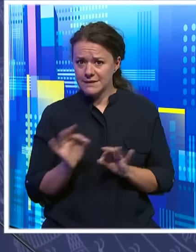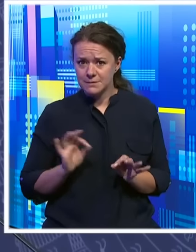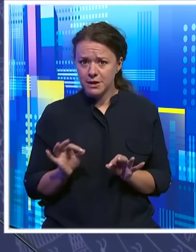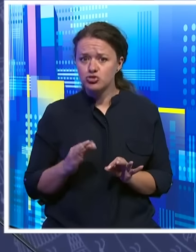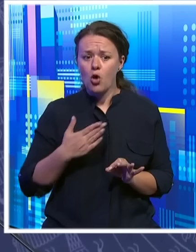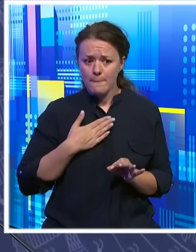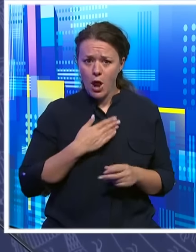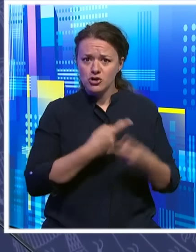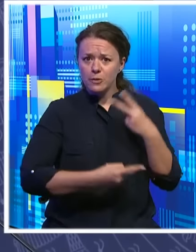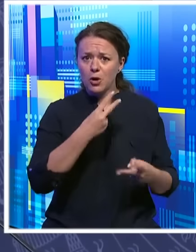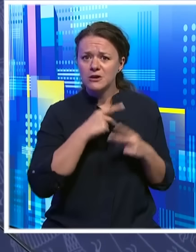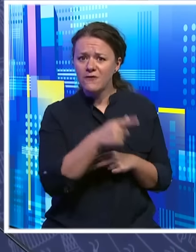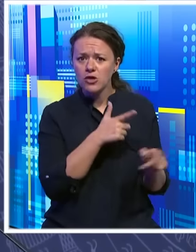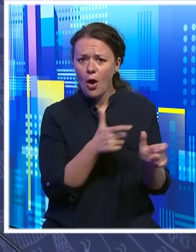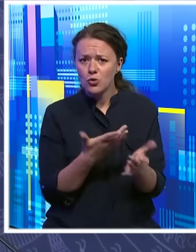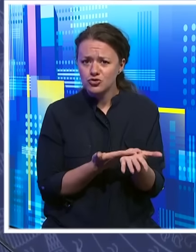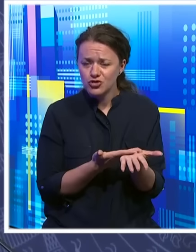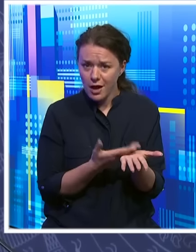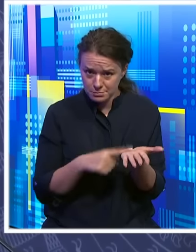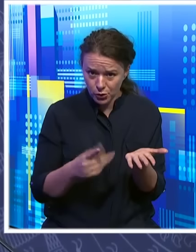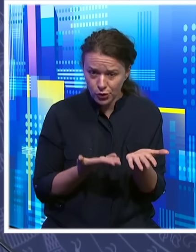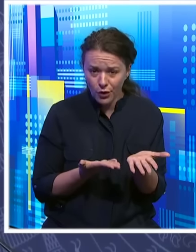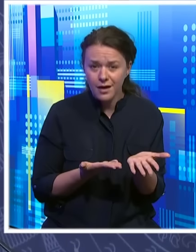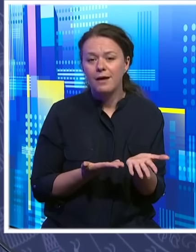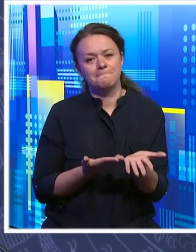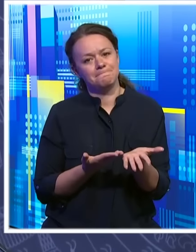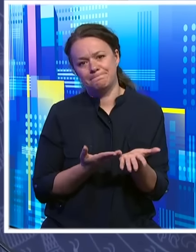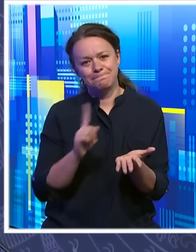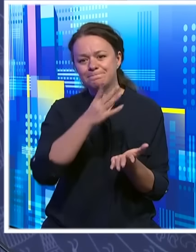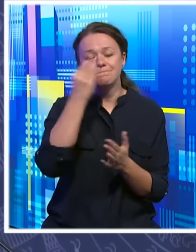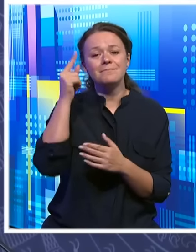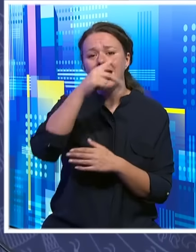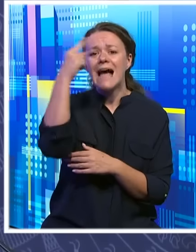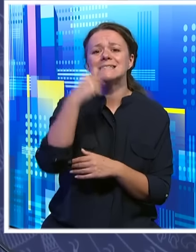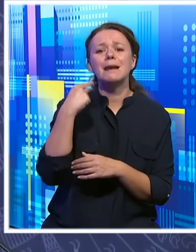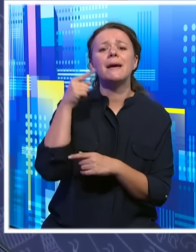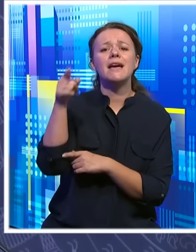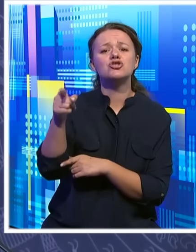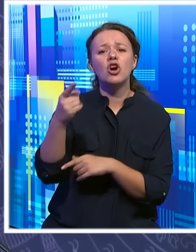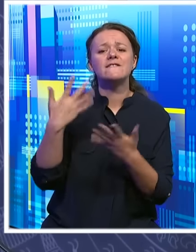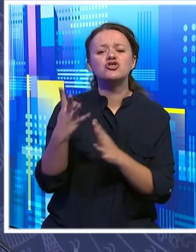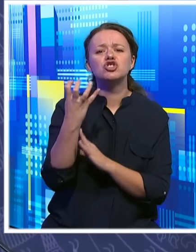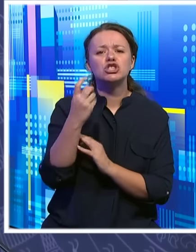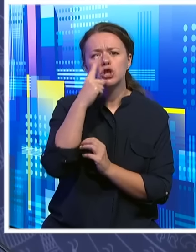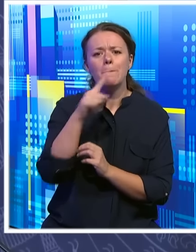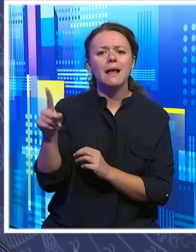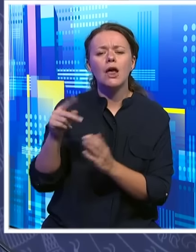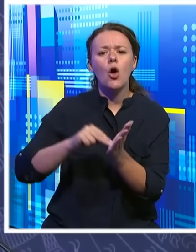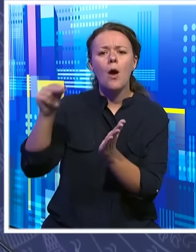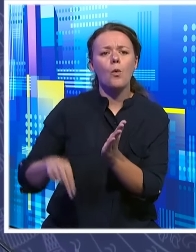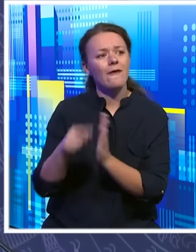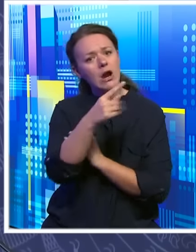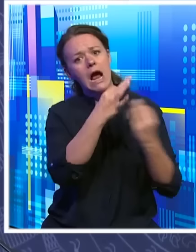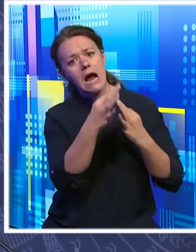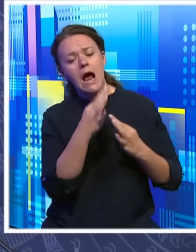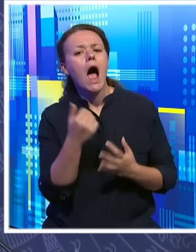namenskoj industriji. Ne zaboravite, mi smo sa Azerbejdžanom potpisali ugovor na 400 i nešto miliona. Pa su nam i tu zamerali. A